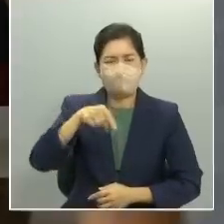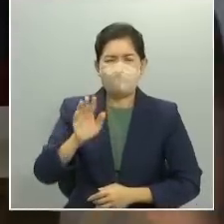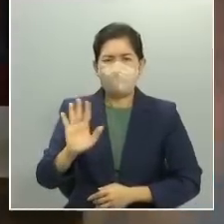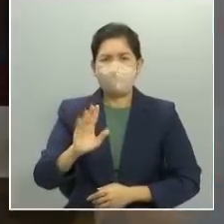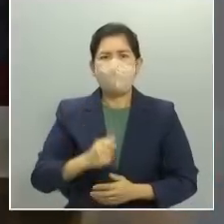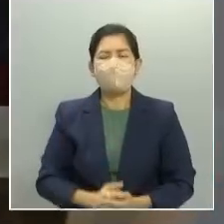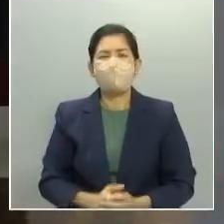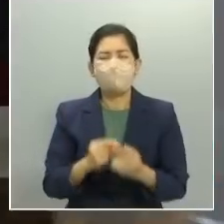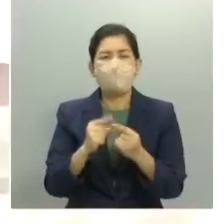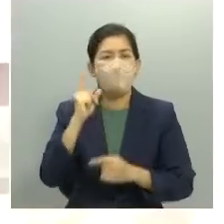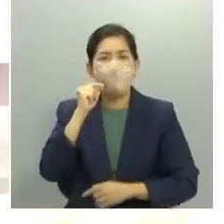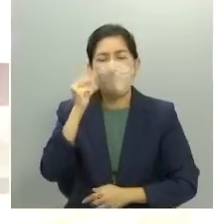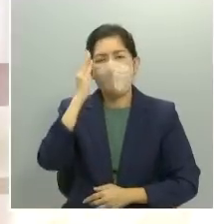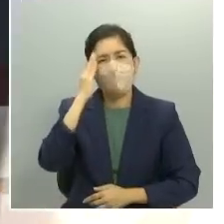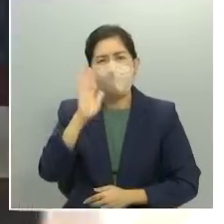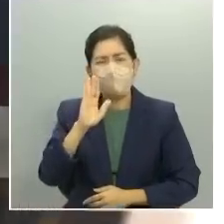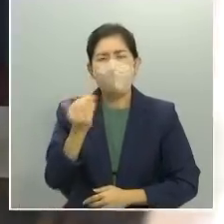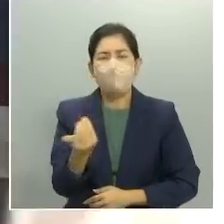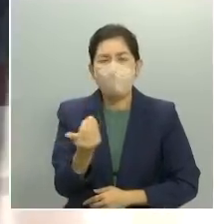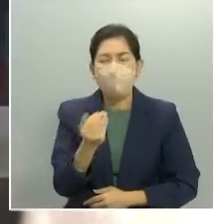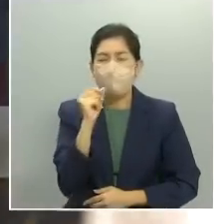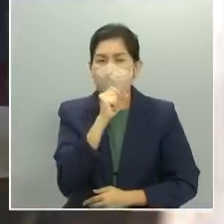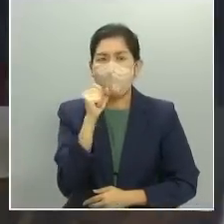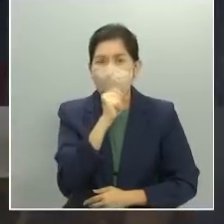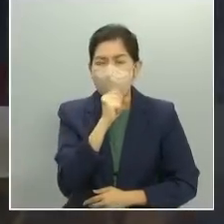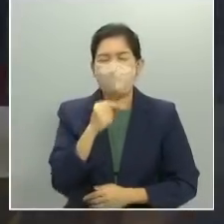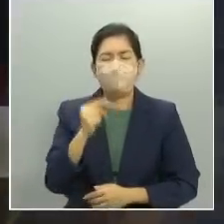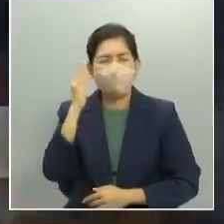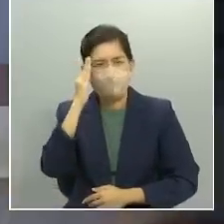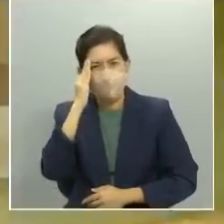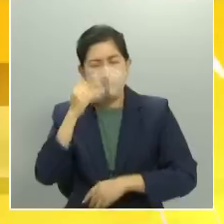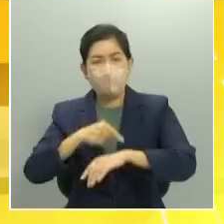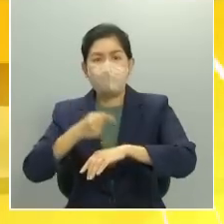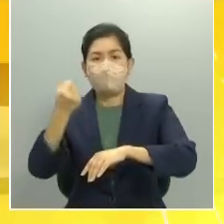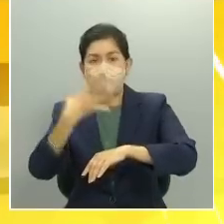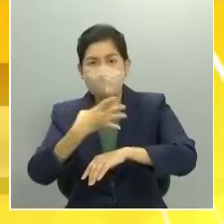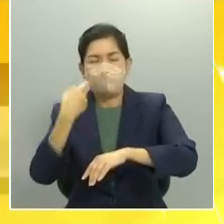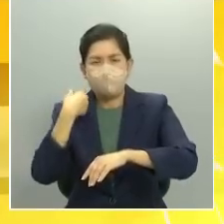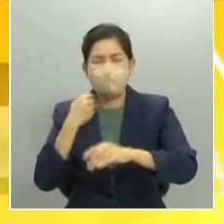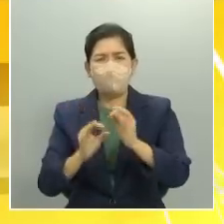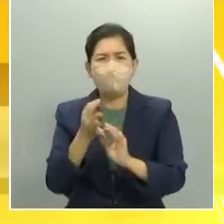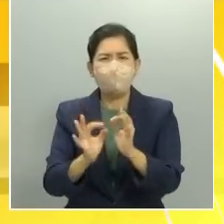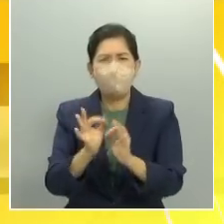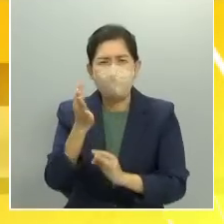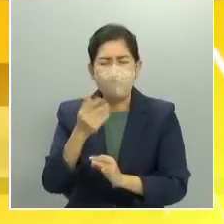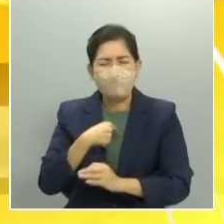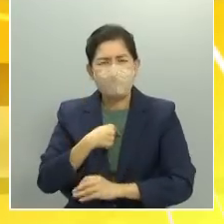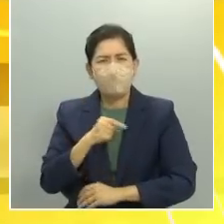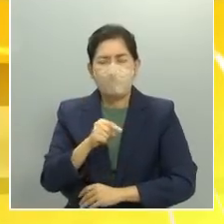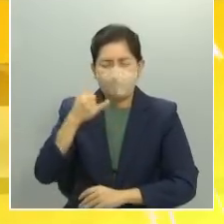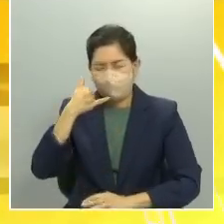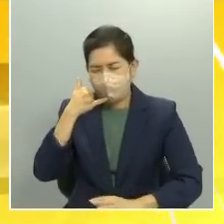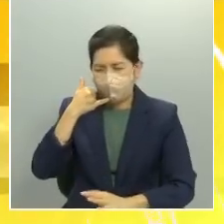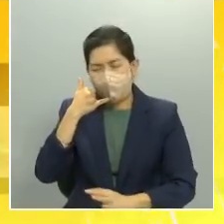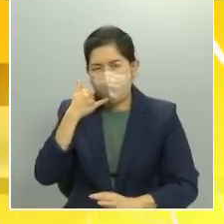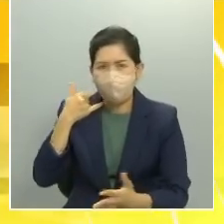ดเหตุคุณแม่ไม่รู้ด้วยซ้ำว่าลูกมาร้องที่นี่มาทราบข่าวตอนตีสี่ว่าไฟไหม้ผับพยายามติดต่อลูกชายก็ติดต่อไม่ได้ทุกคนช่วยกันห